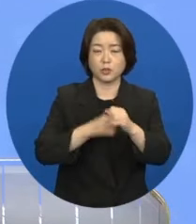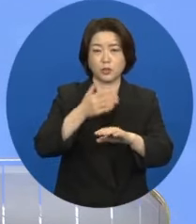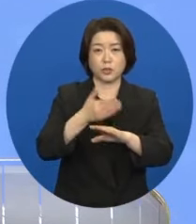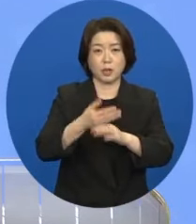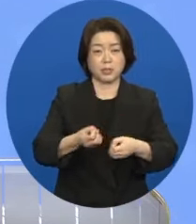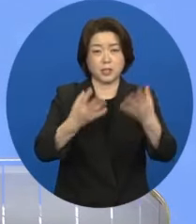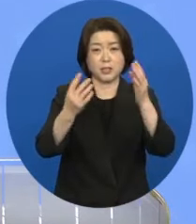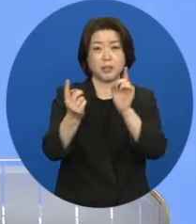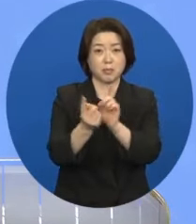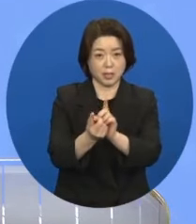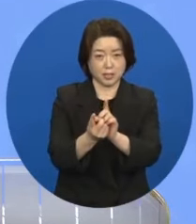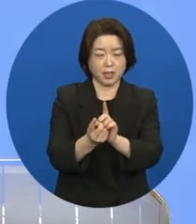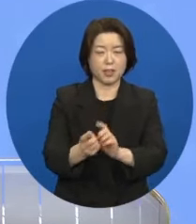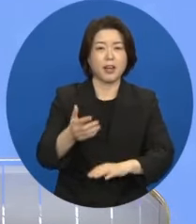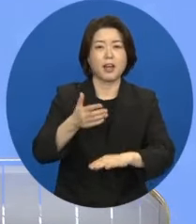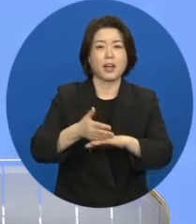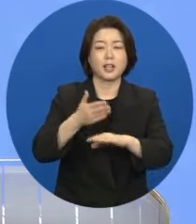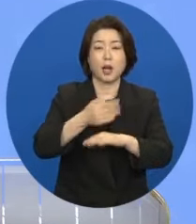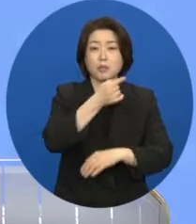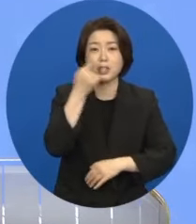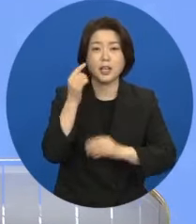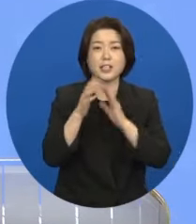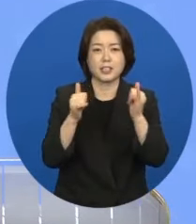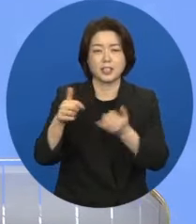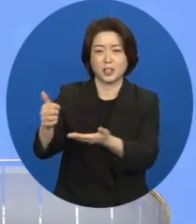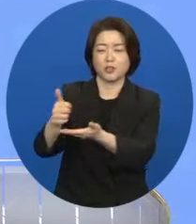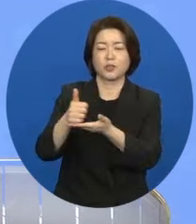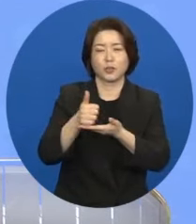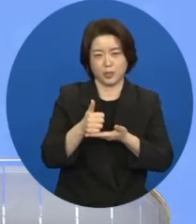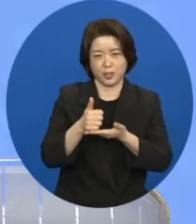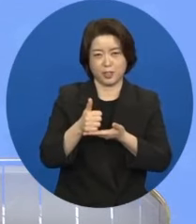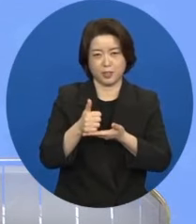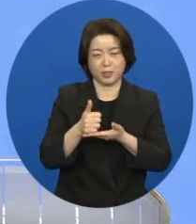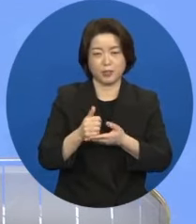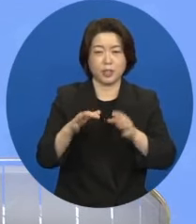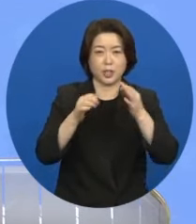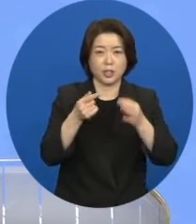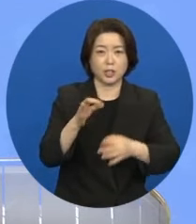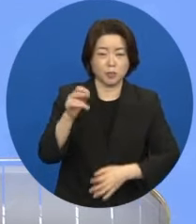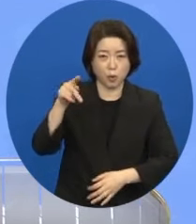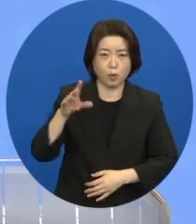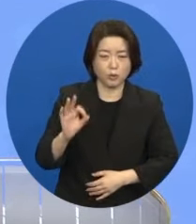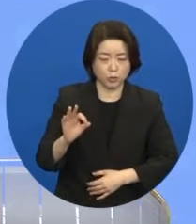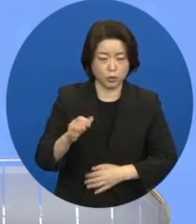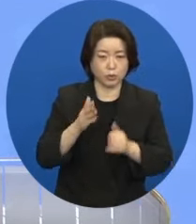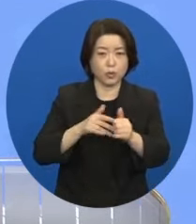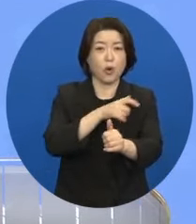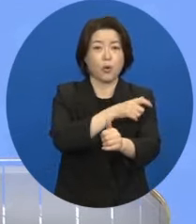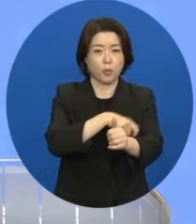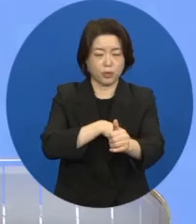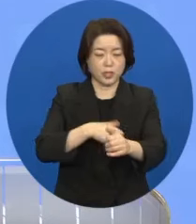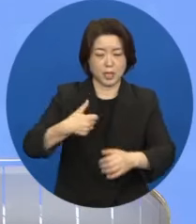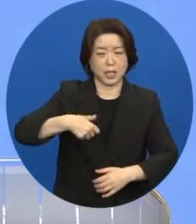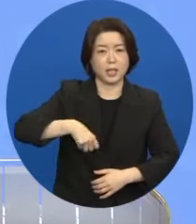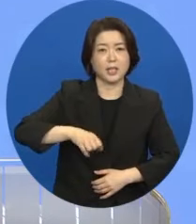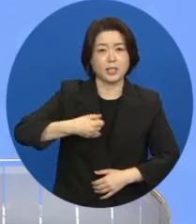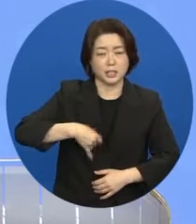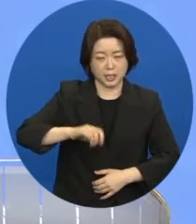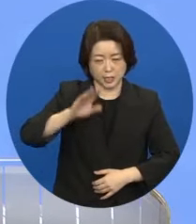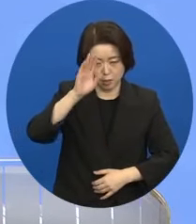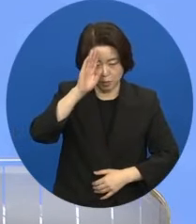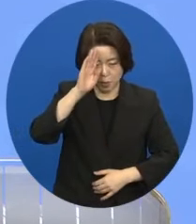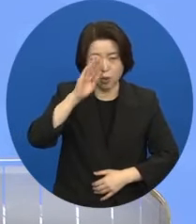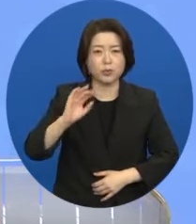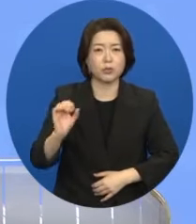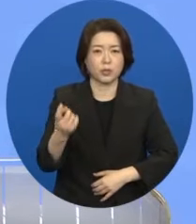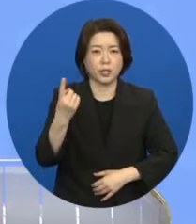맞이해서 우리 감사 증인을 초대합니다 우리 김홍중 권사님 자녀의 병으로 인한